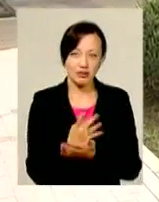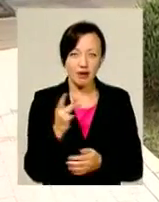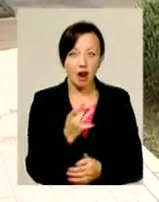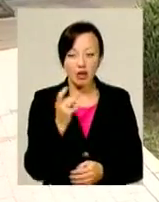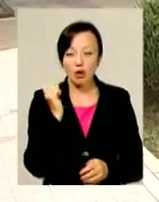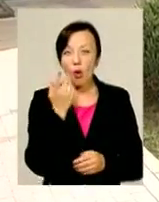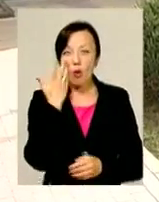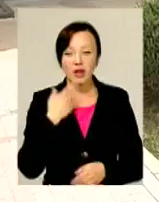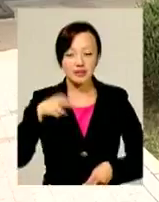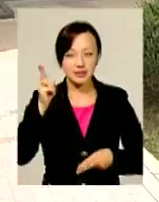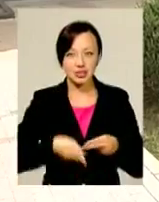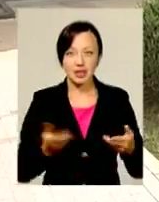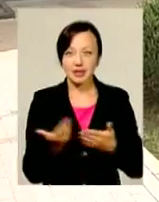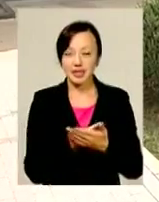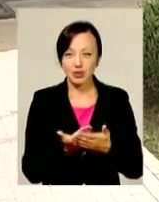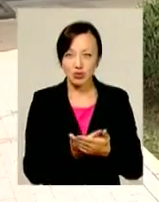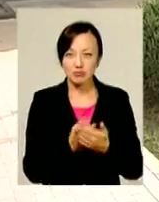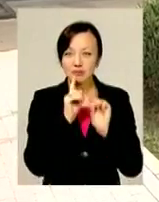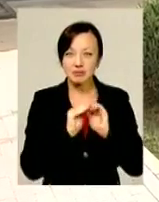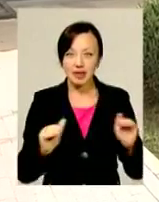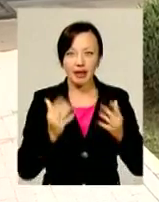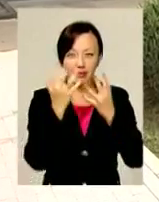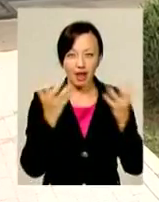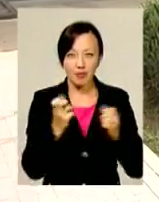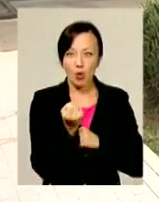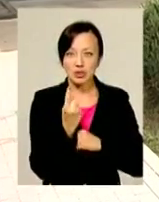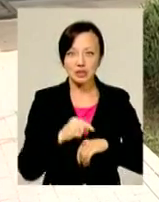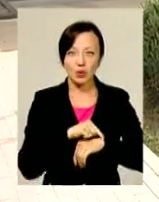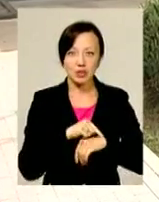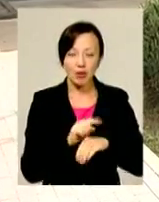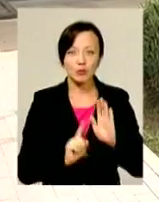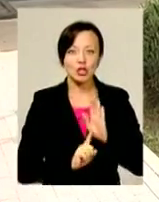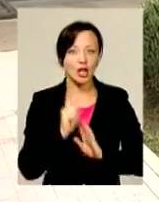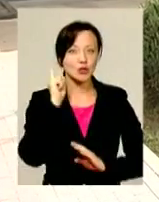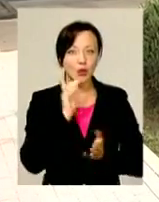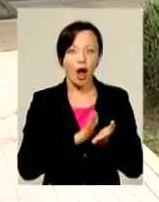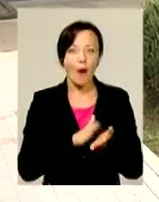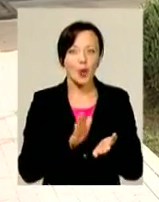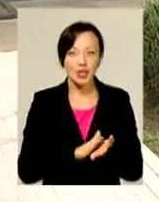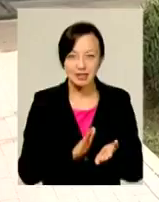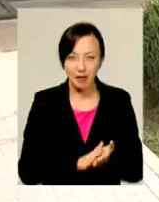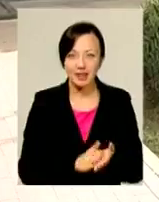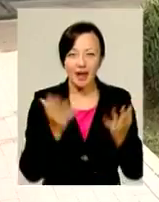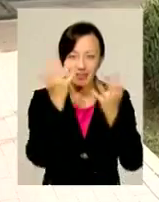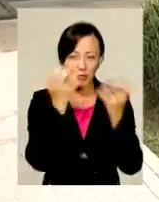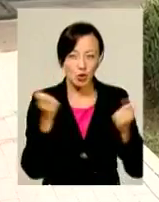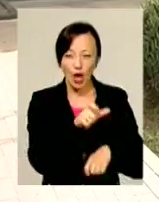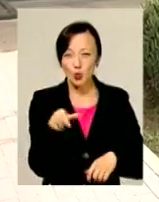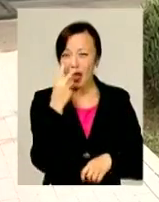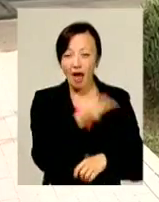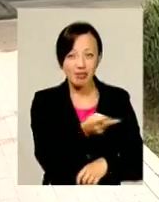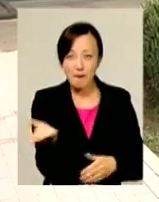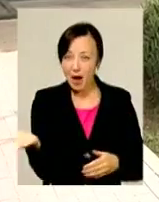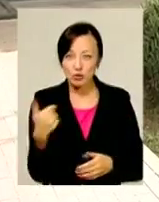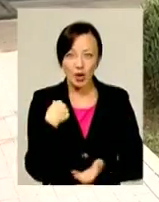коли от затихає вже фільм, все закінчилося, темно, до речі, це 11-та година, і починають аплодувати. В темноті люди, я їх не бачу, тому